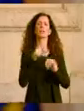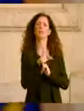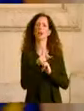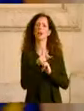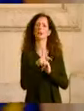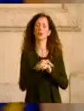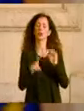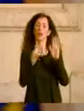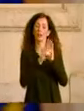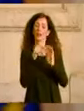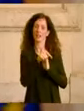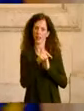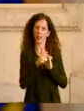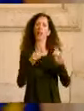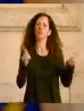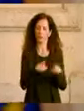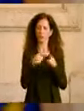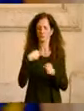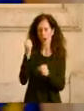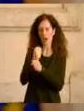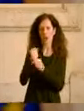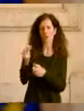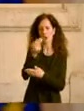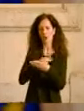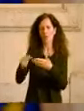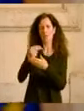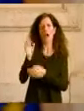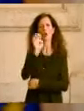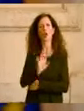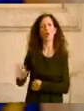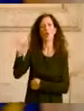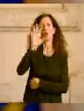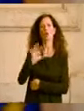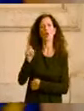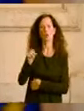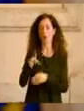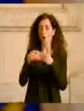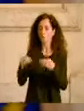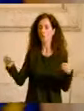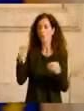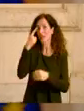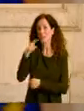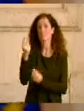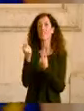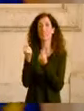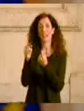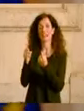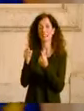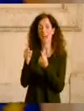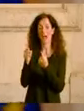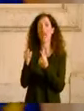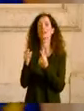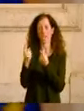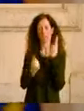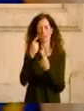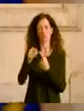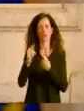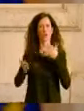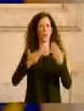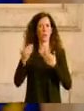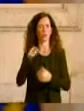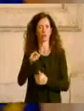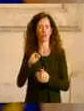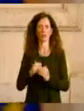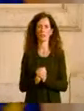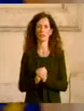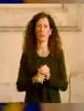e contemporaneamente lavorerò al piano europeo dei nuovi strumenti finanziari per questa emergenza. Con il decreto